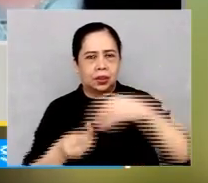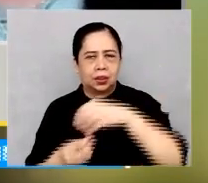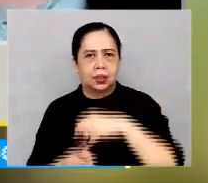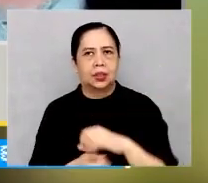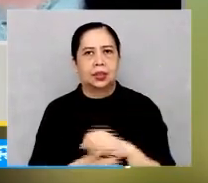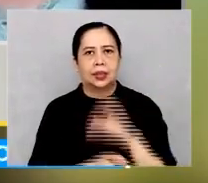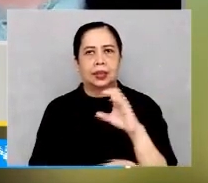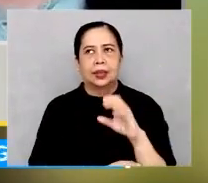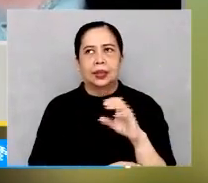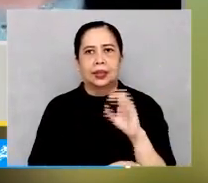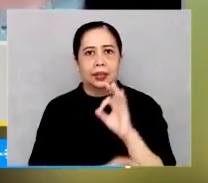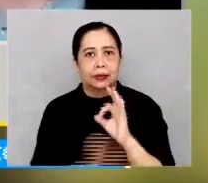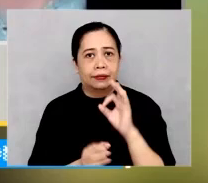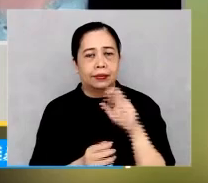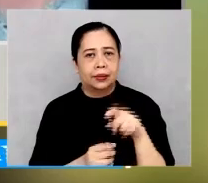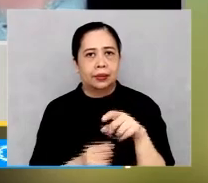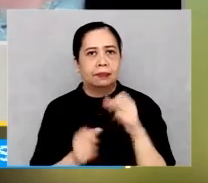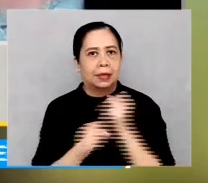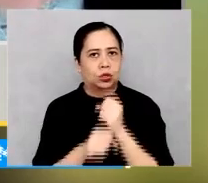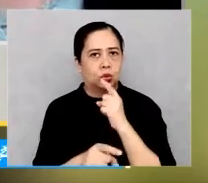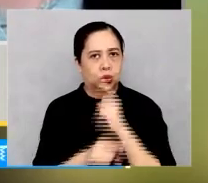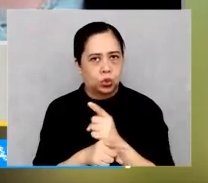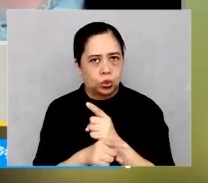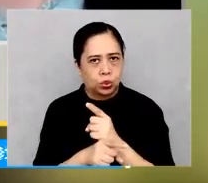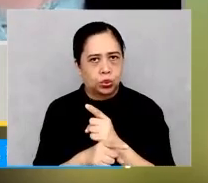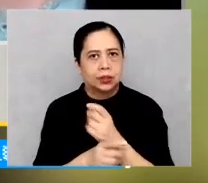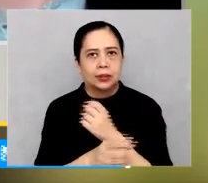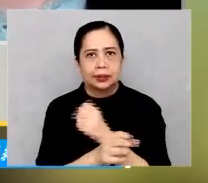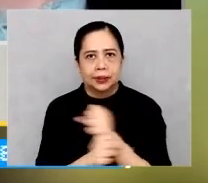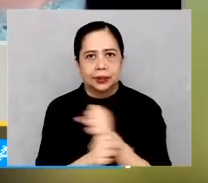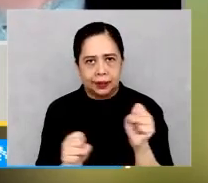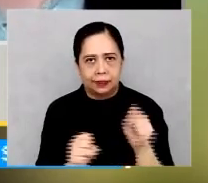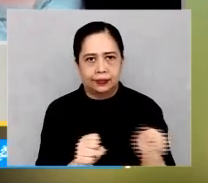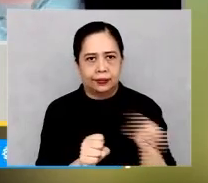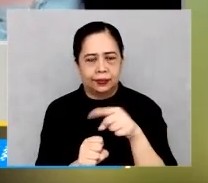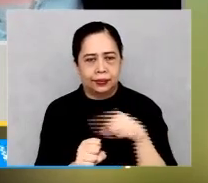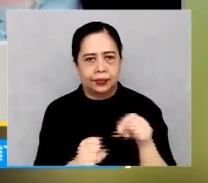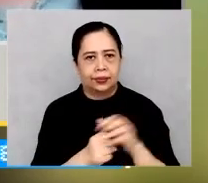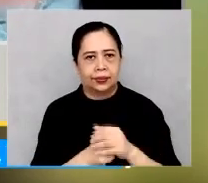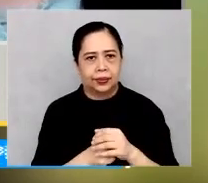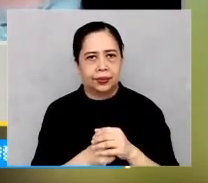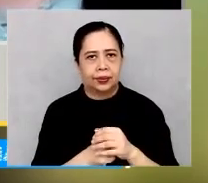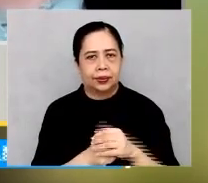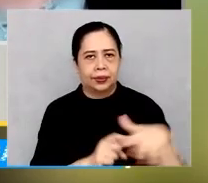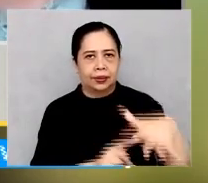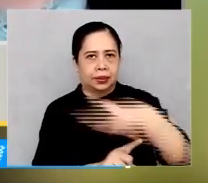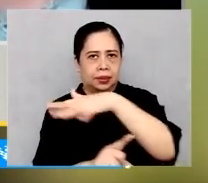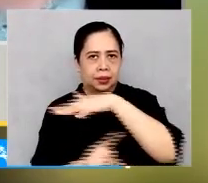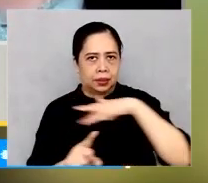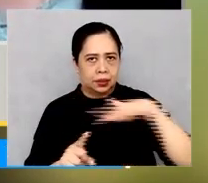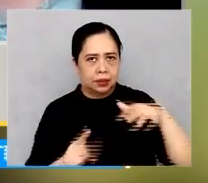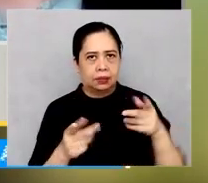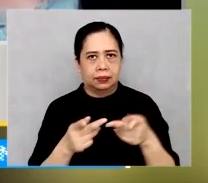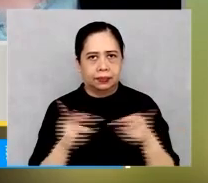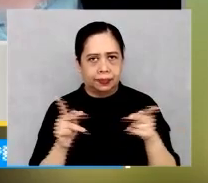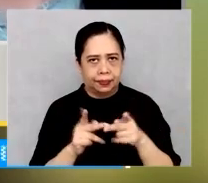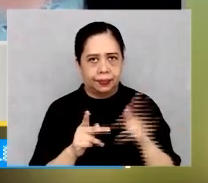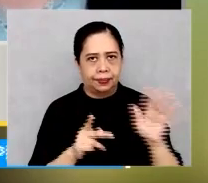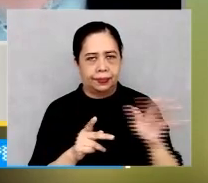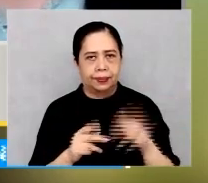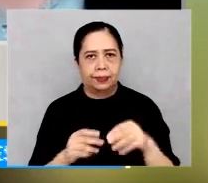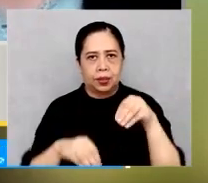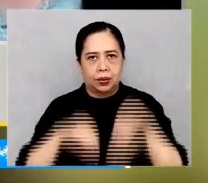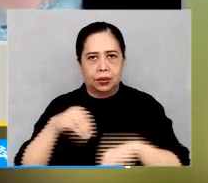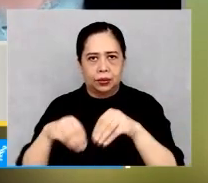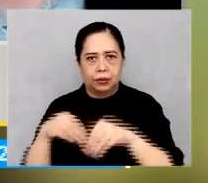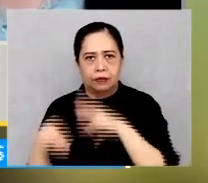as pag nag-spray sila, i-make sure lang po nila na safe din po yung mga nasa paligid po ng kanilang mga